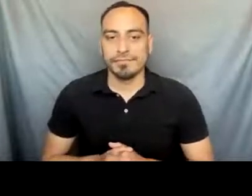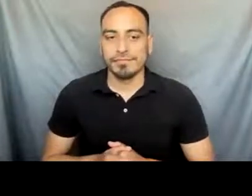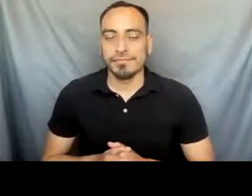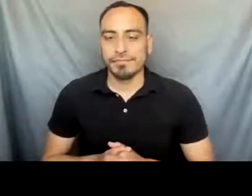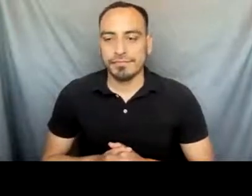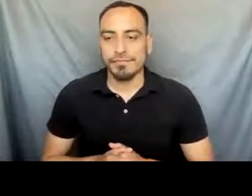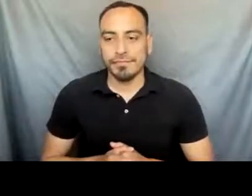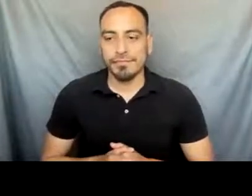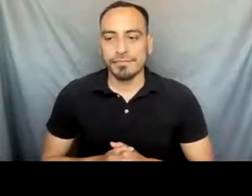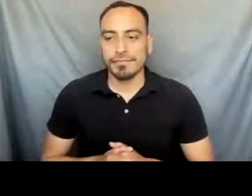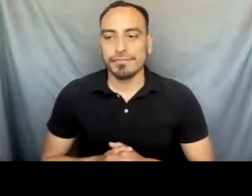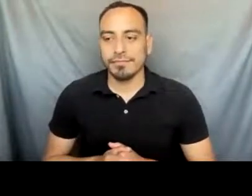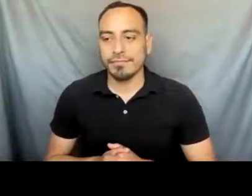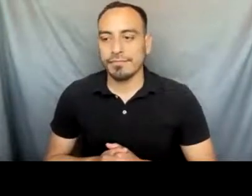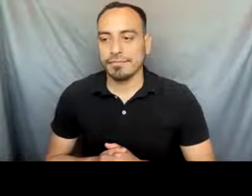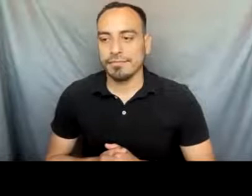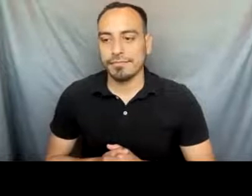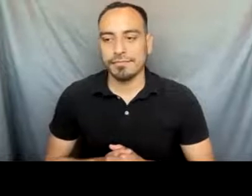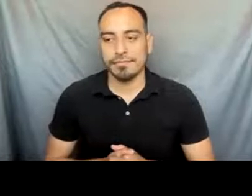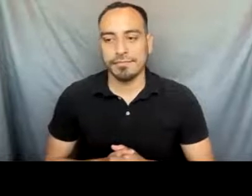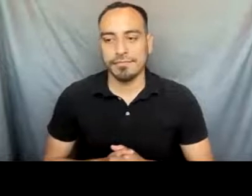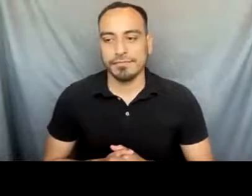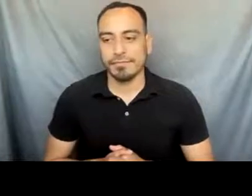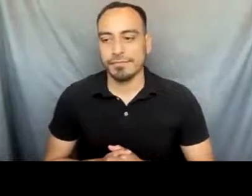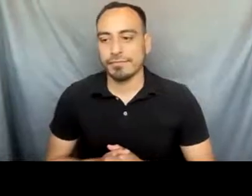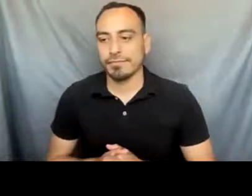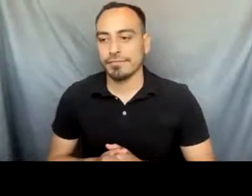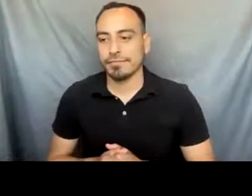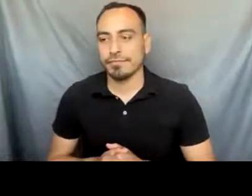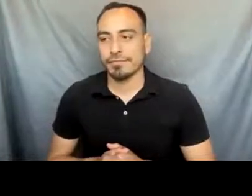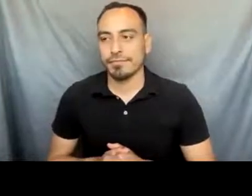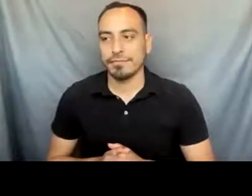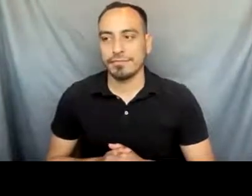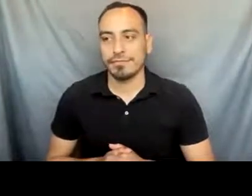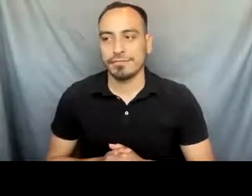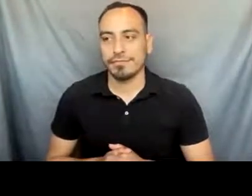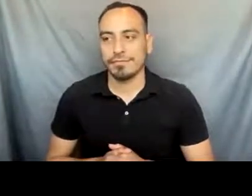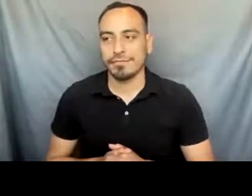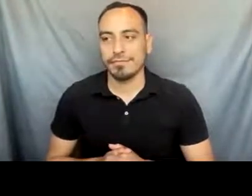后为您做同步的中文翻译。Thank you.